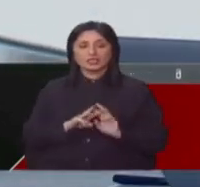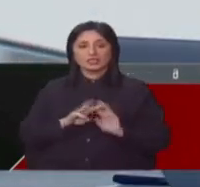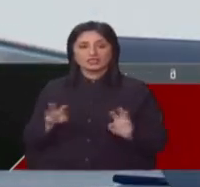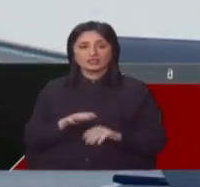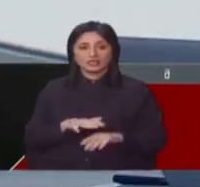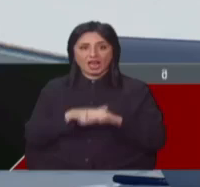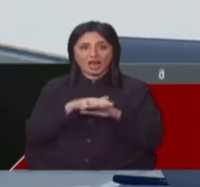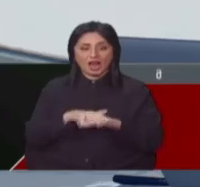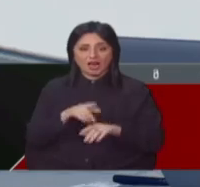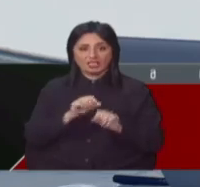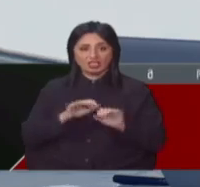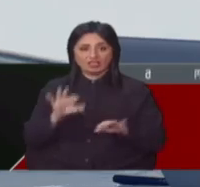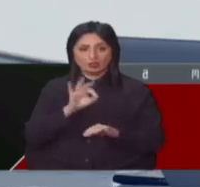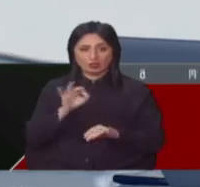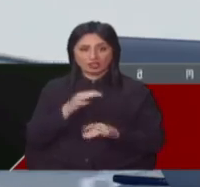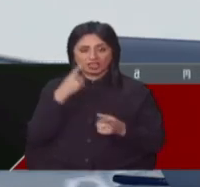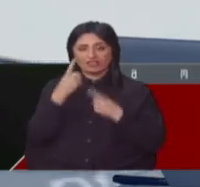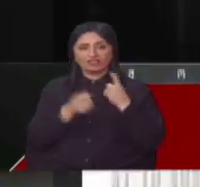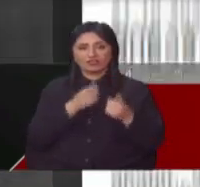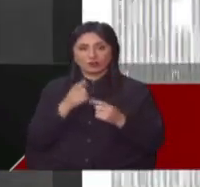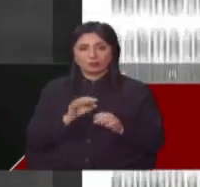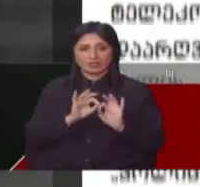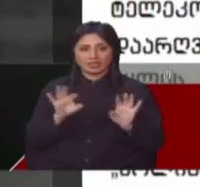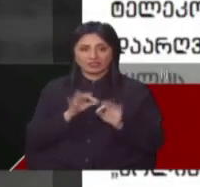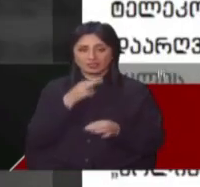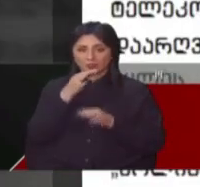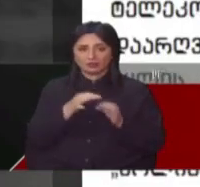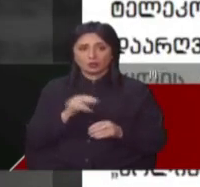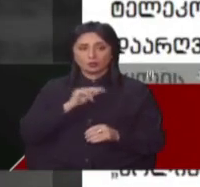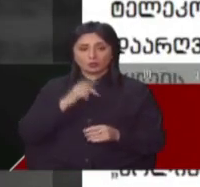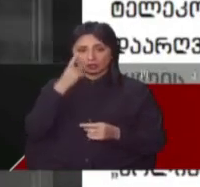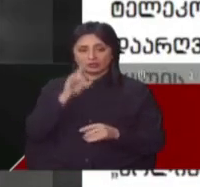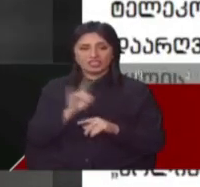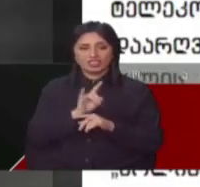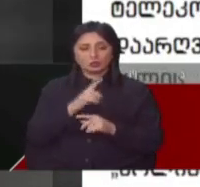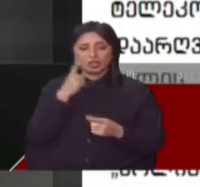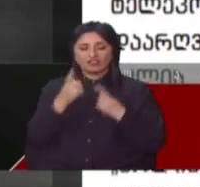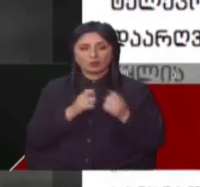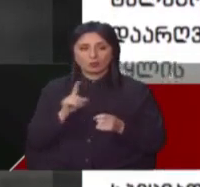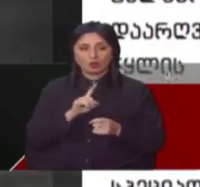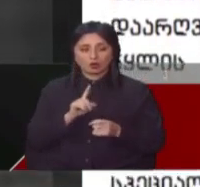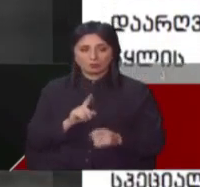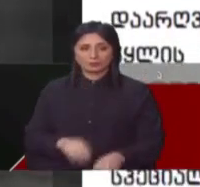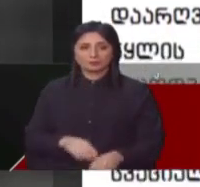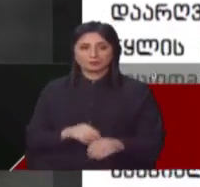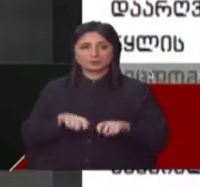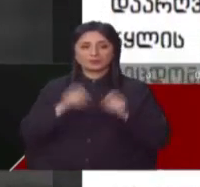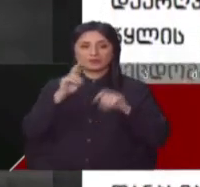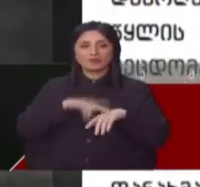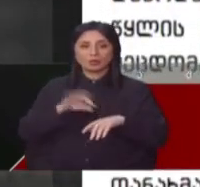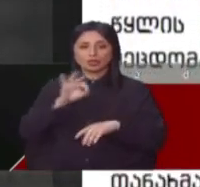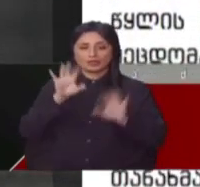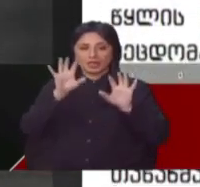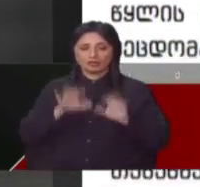ministrul acției, bizdași lisa, că se garțuele bulu informația, zganțha de bite, maure, bautske, bisnobici, ruo informația, rom, da, ruo poliției,